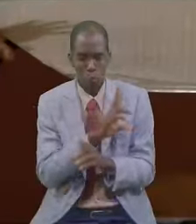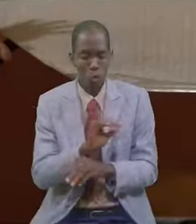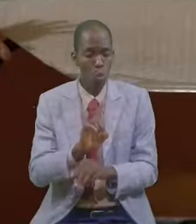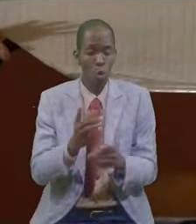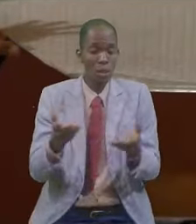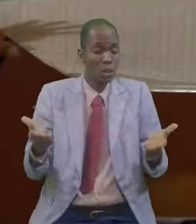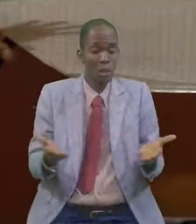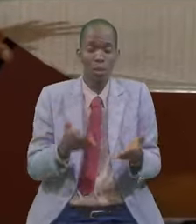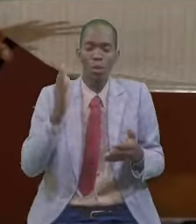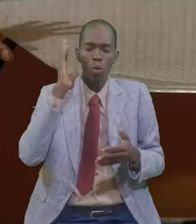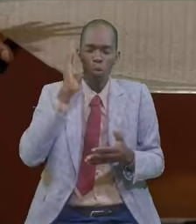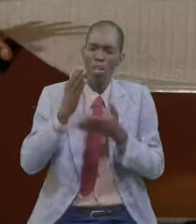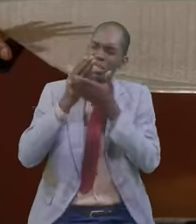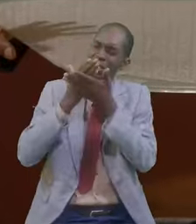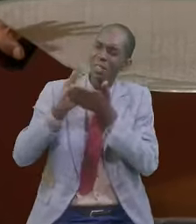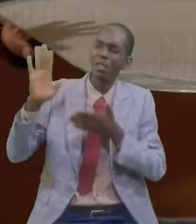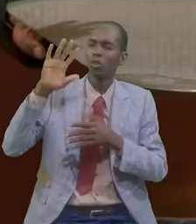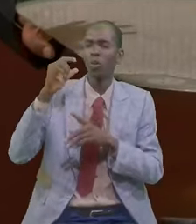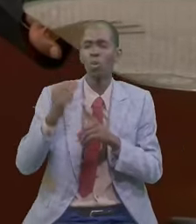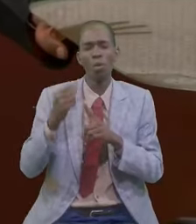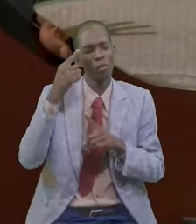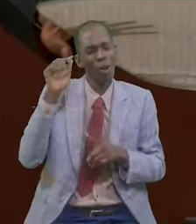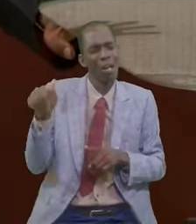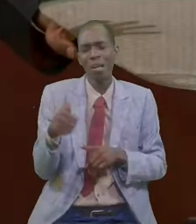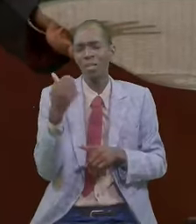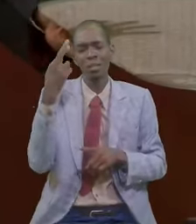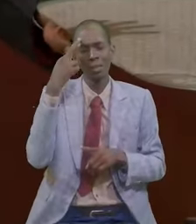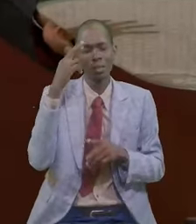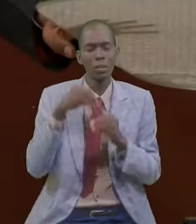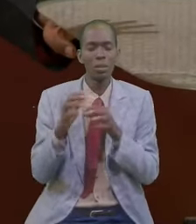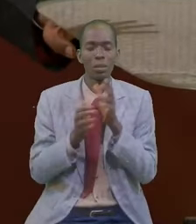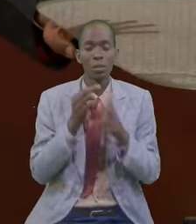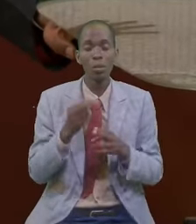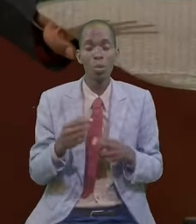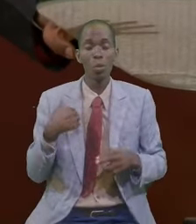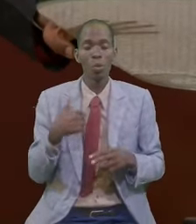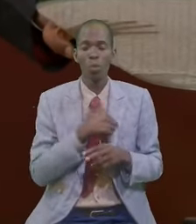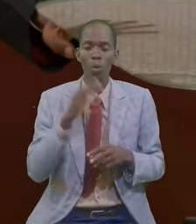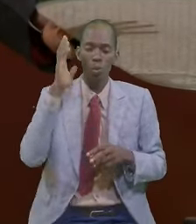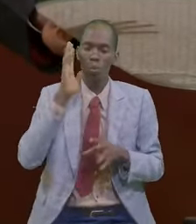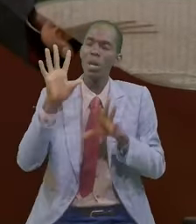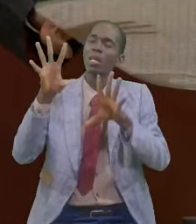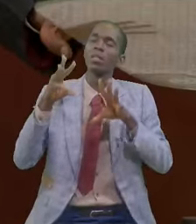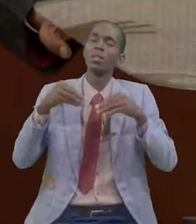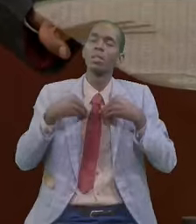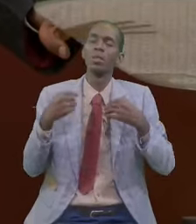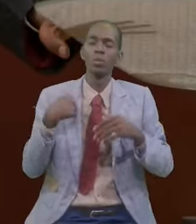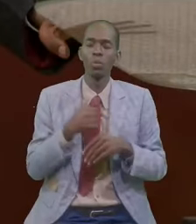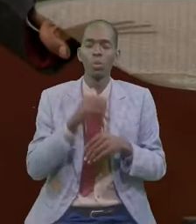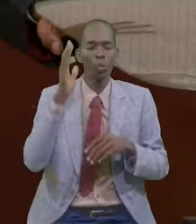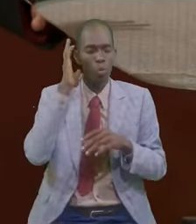d'entre nous ne rejette ta parole pour une raison donnée. Nous recevons,